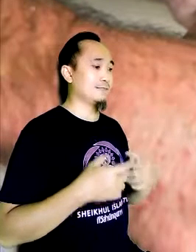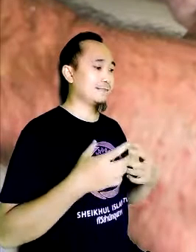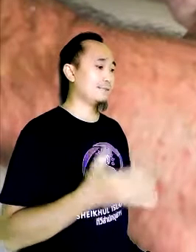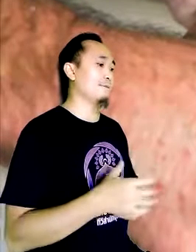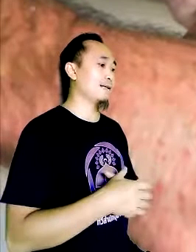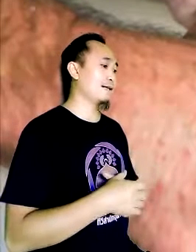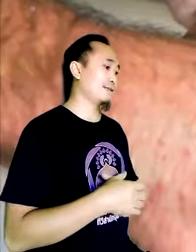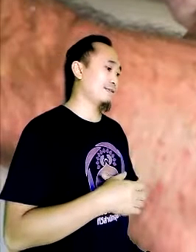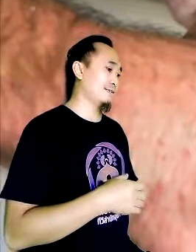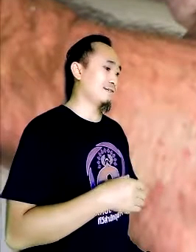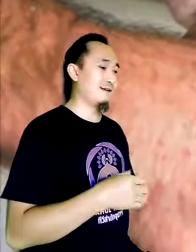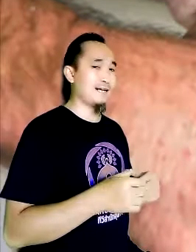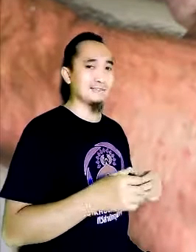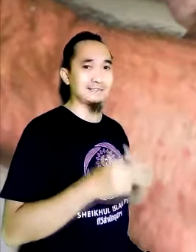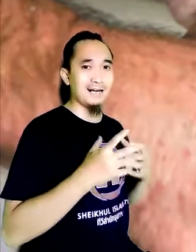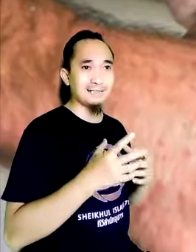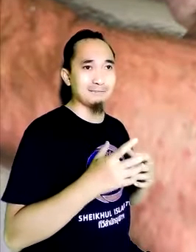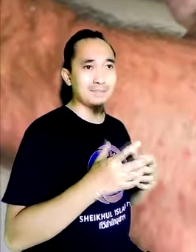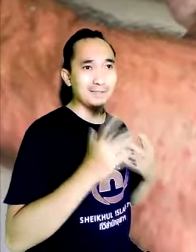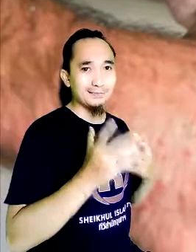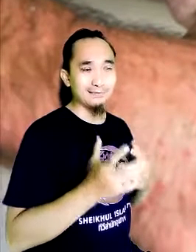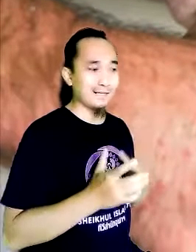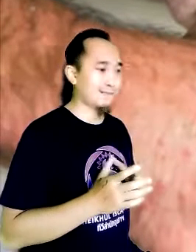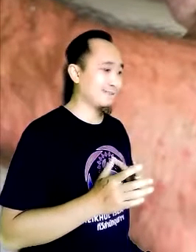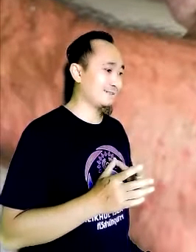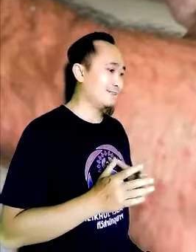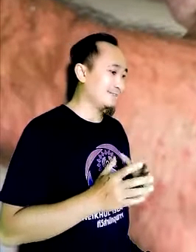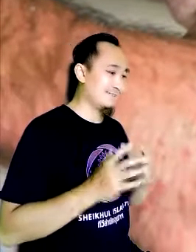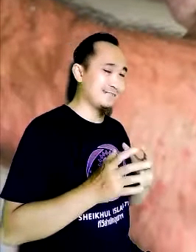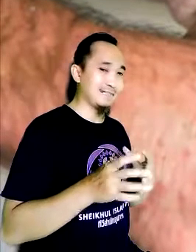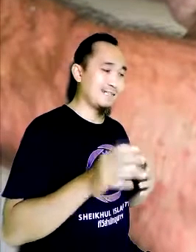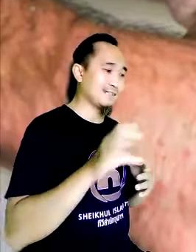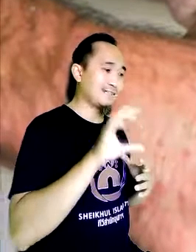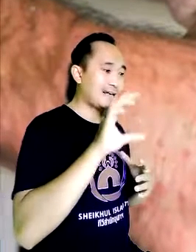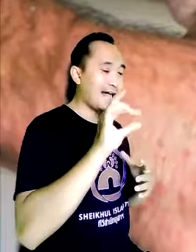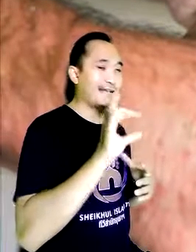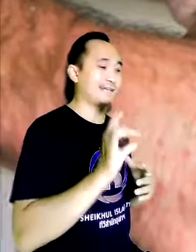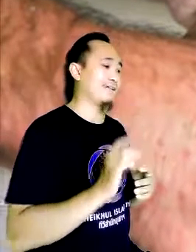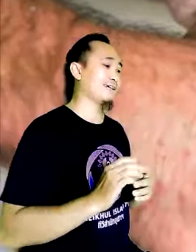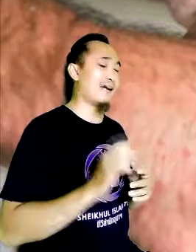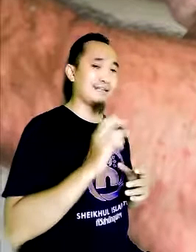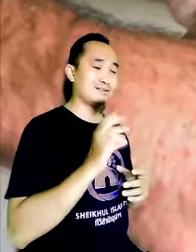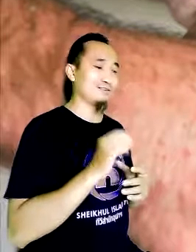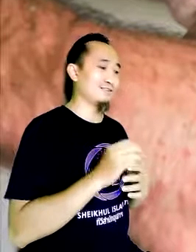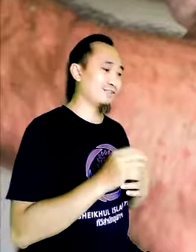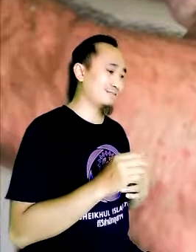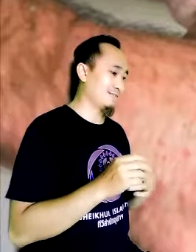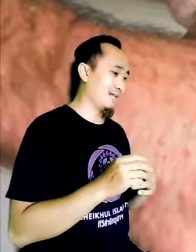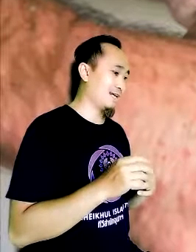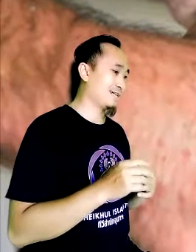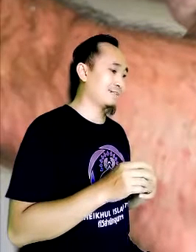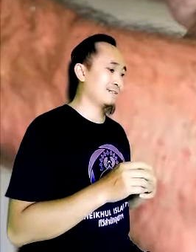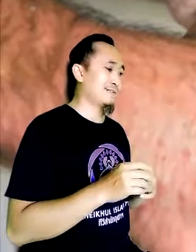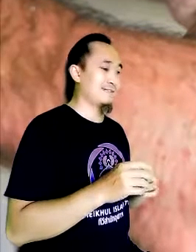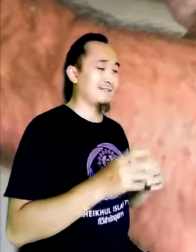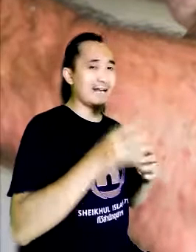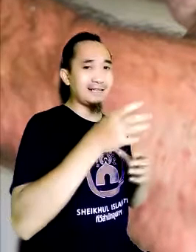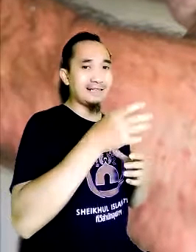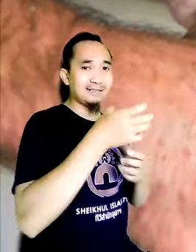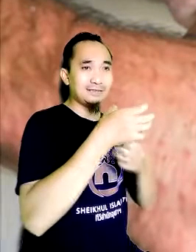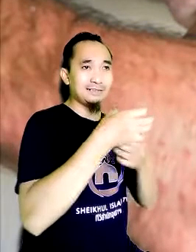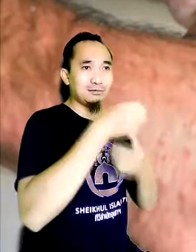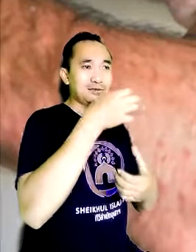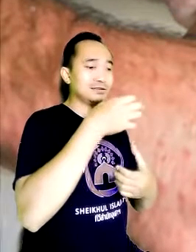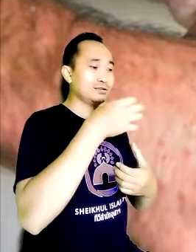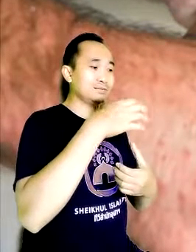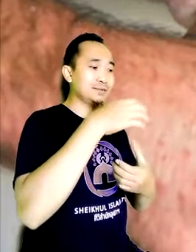Wow, ini gambar orang sedang membenturkan jidatnya ke kaleng ya, kaleng kosong tentunya. Ini kaleng